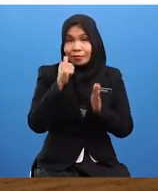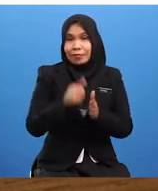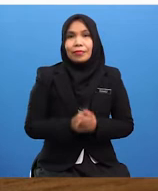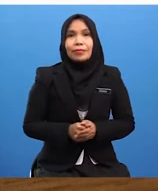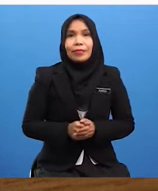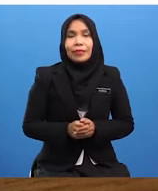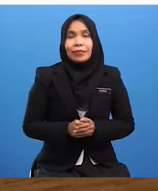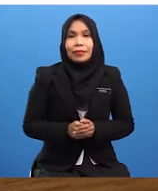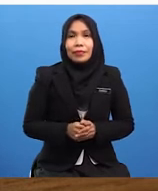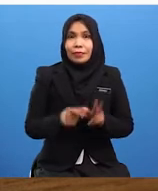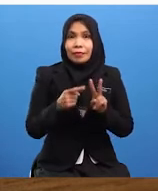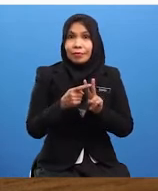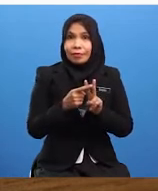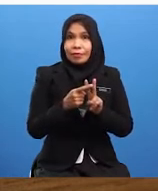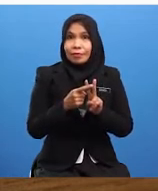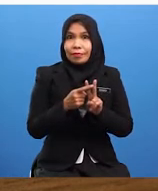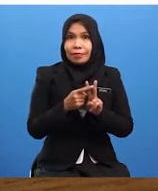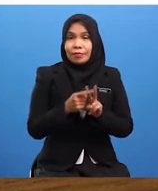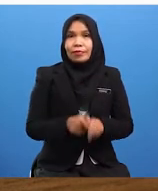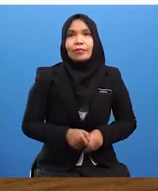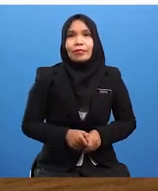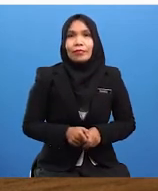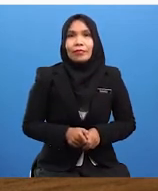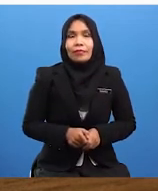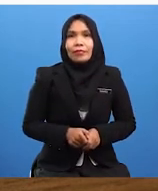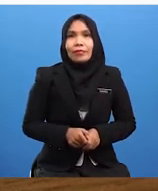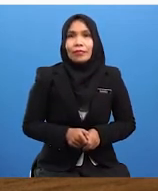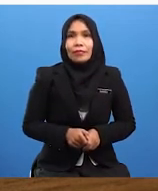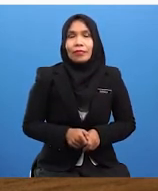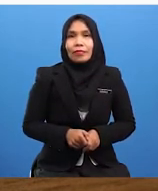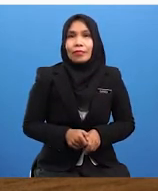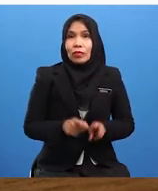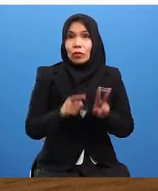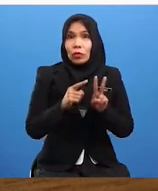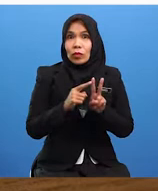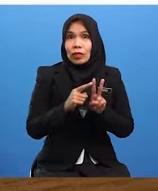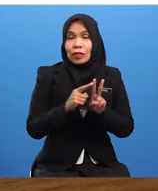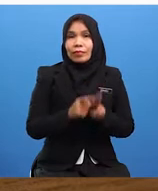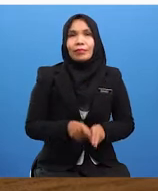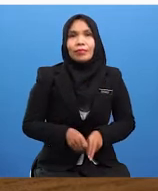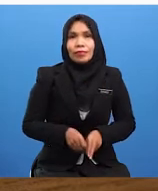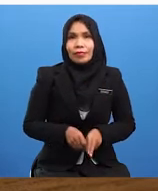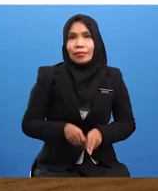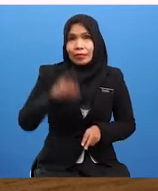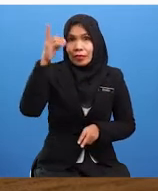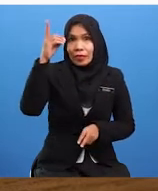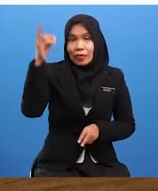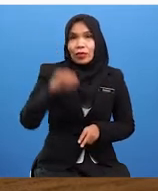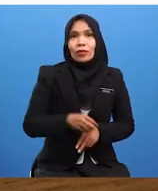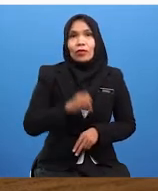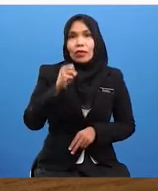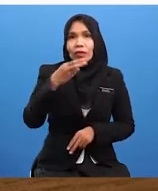1988. Datuk Sharifah Fatimah Said Zubir, dilahirkan pada tahun